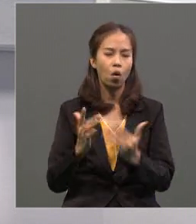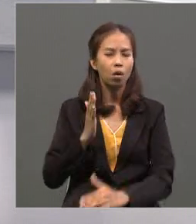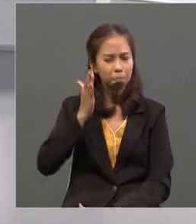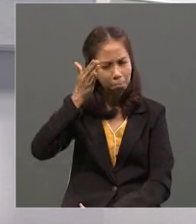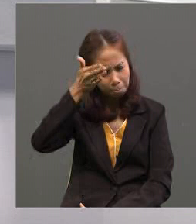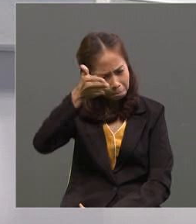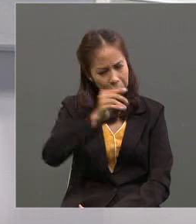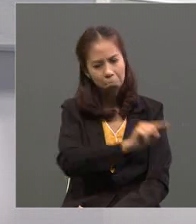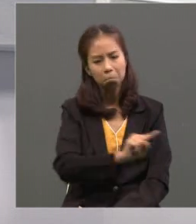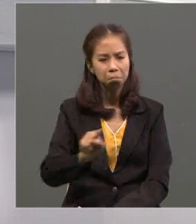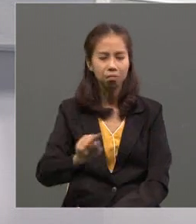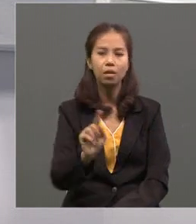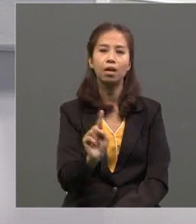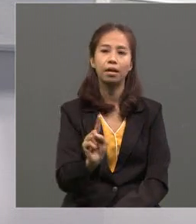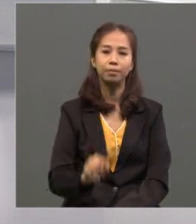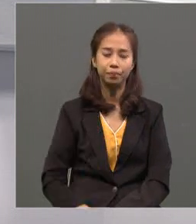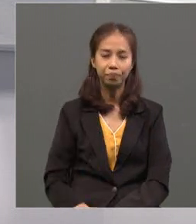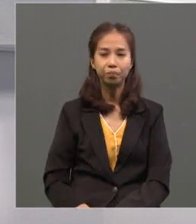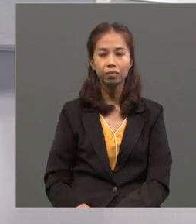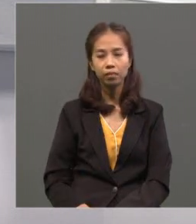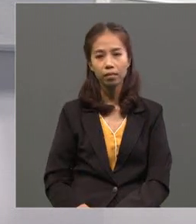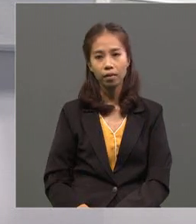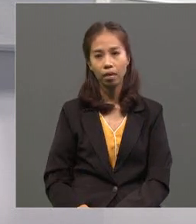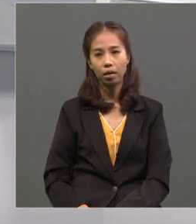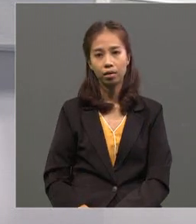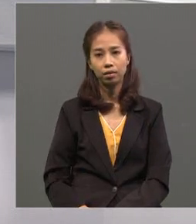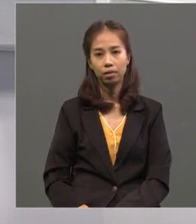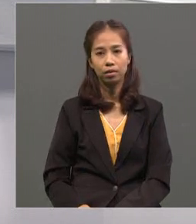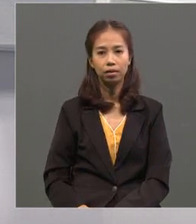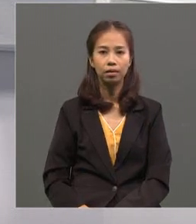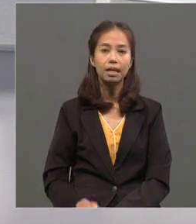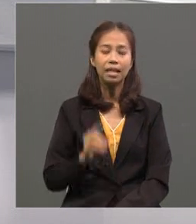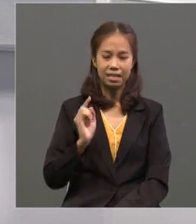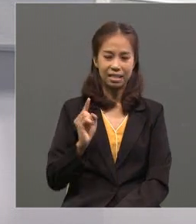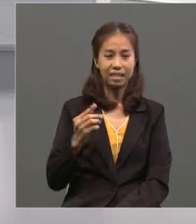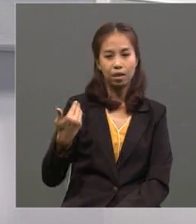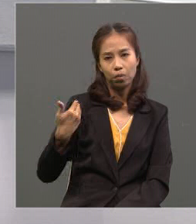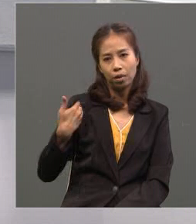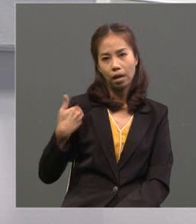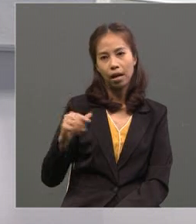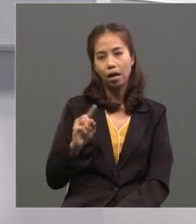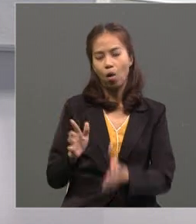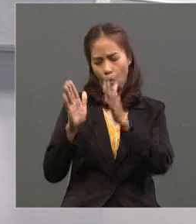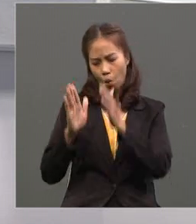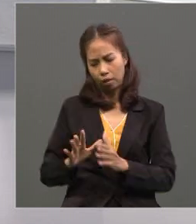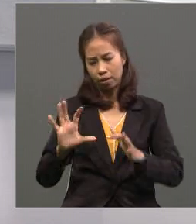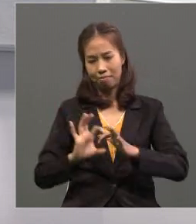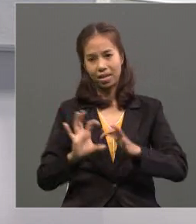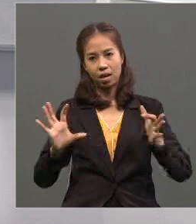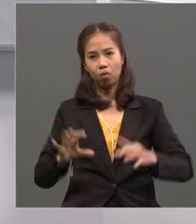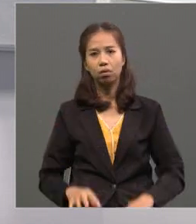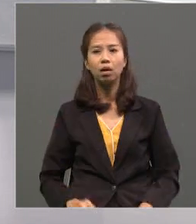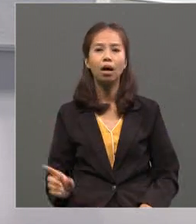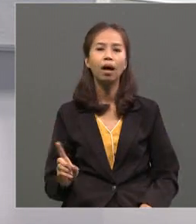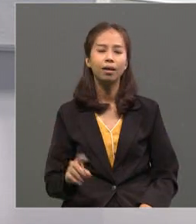ปบอกนะ คนที่อาจจะไม่ไดเกี่วข้อม ไม่เมยมนาในกตัสนใจโดยตรงหยุด